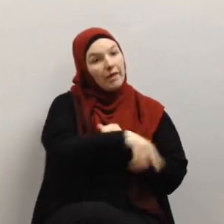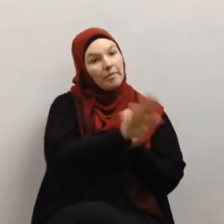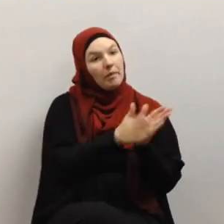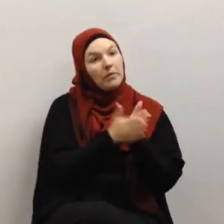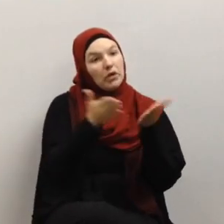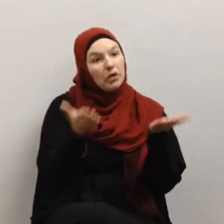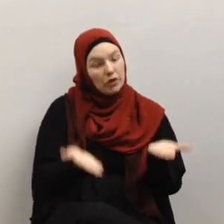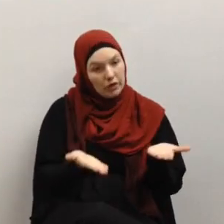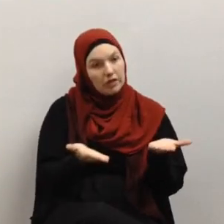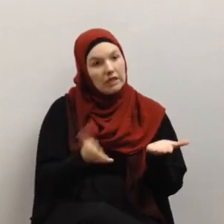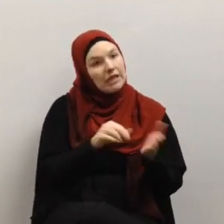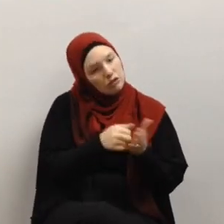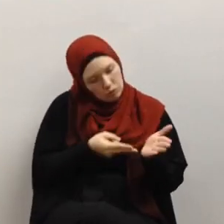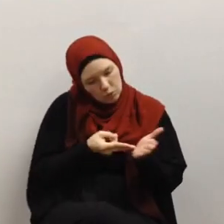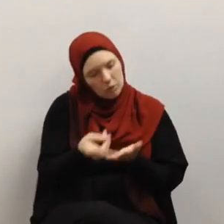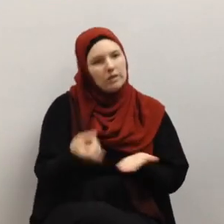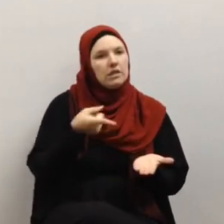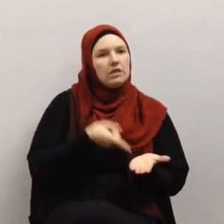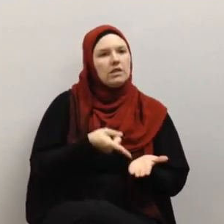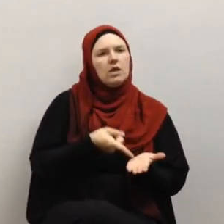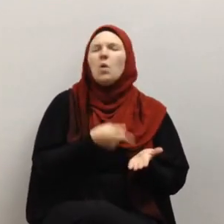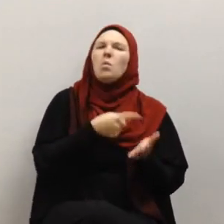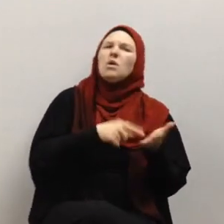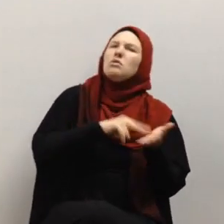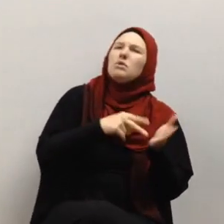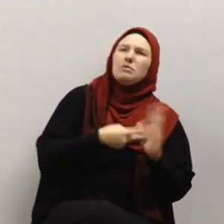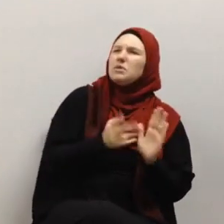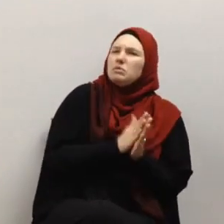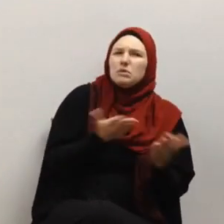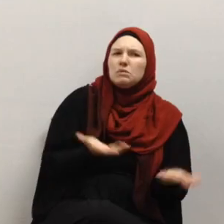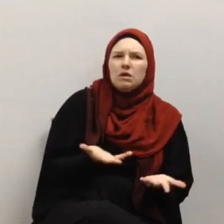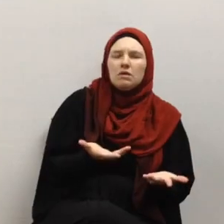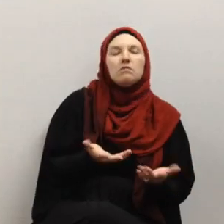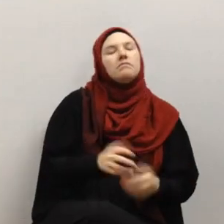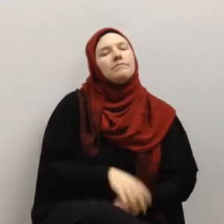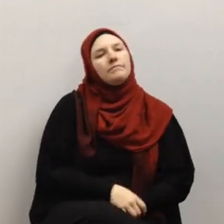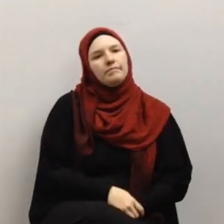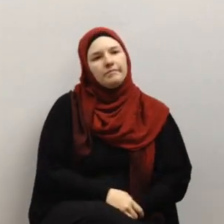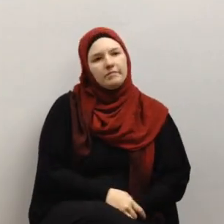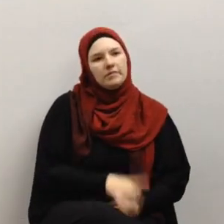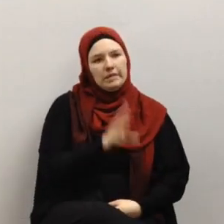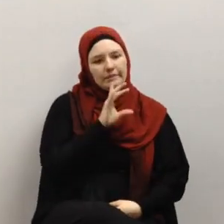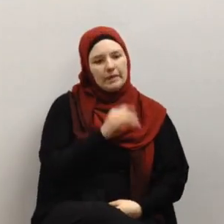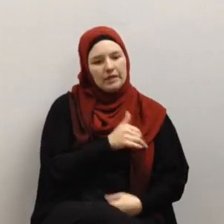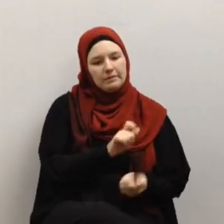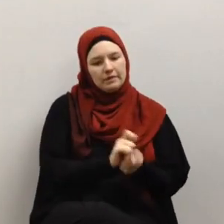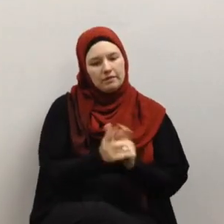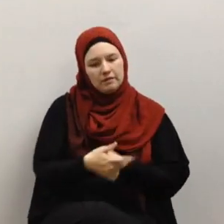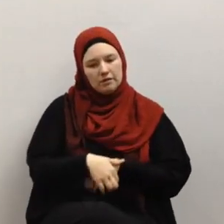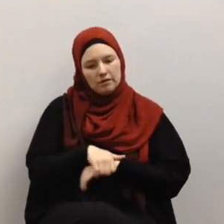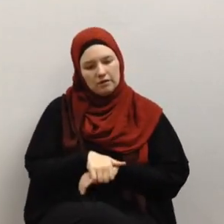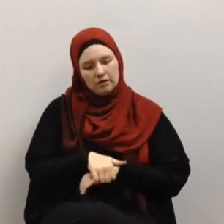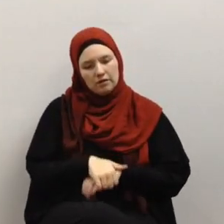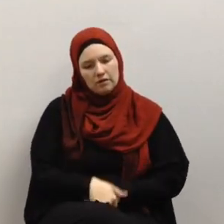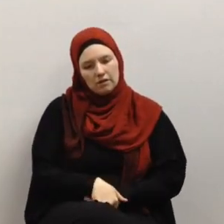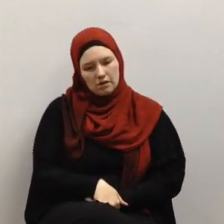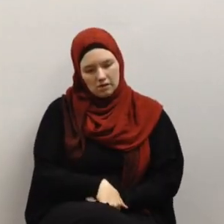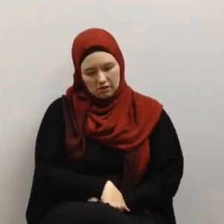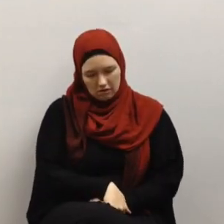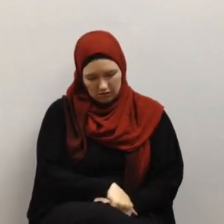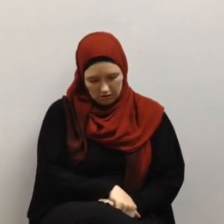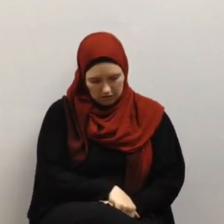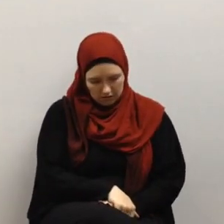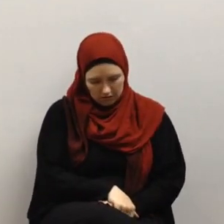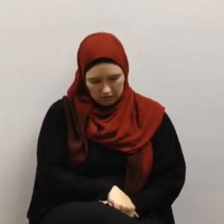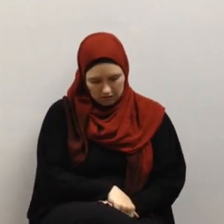book in truth. What is the purpose of the book? لِيَحْكُمَ بَيْنَ النَّاسِ فِي